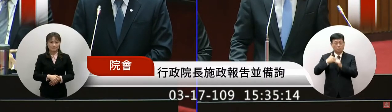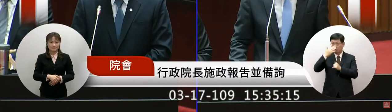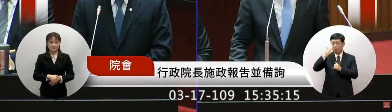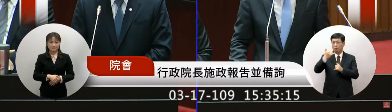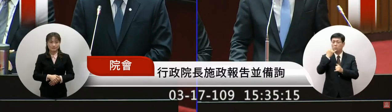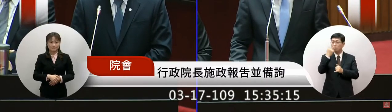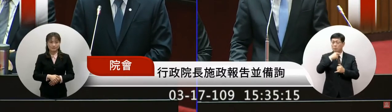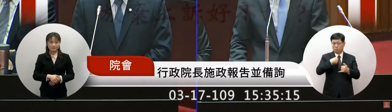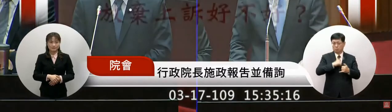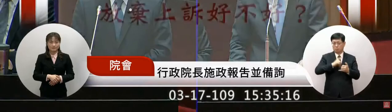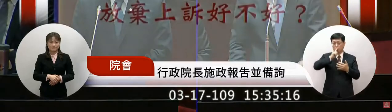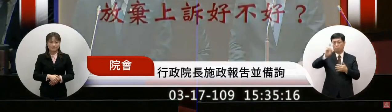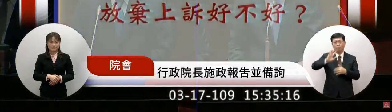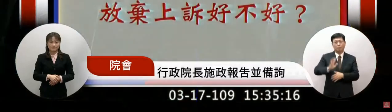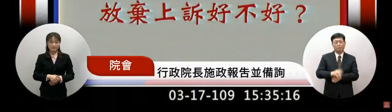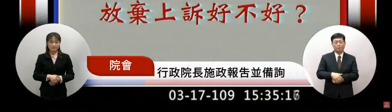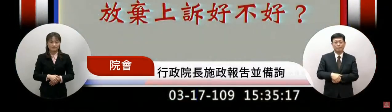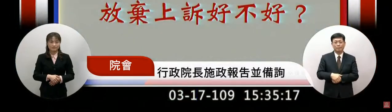放弃？